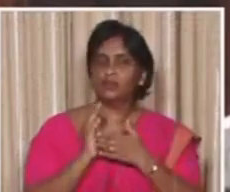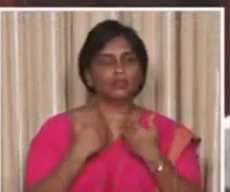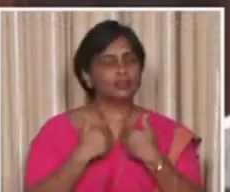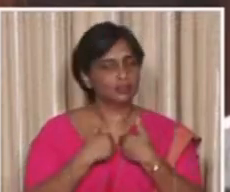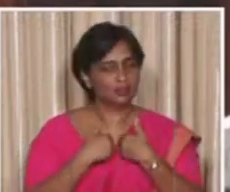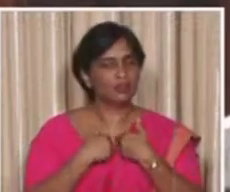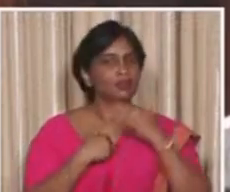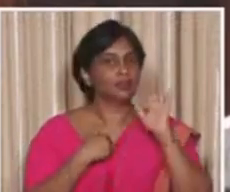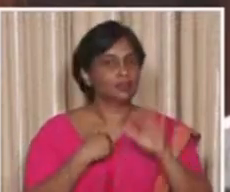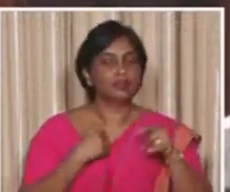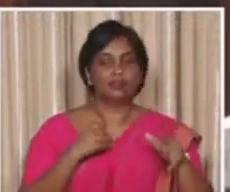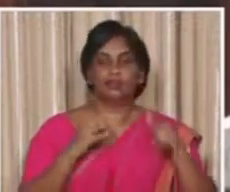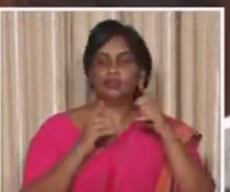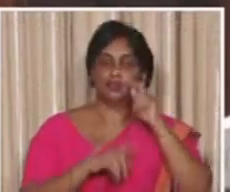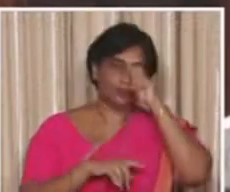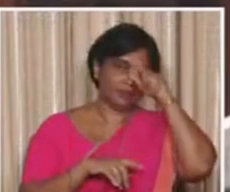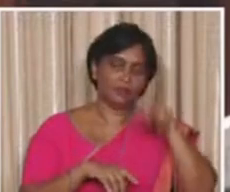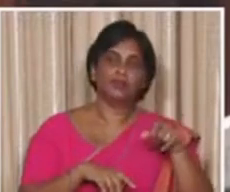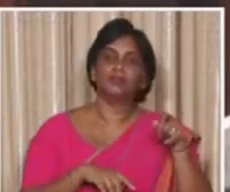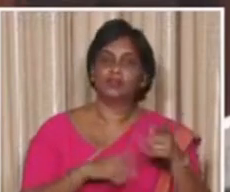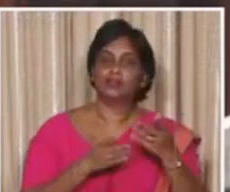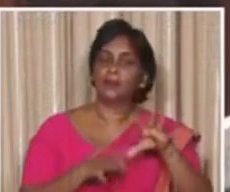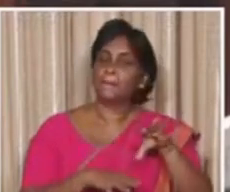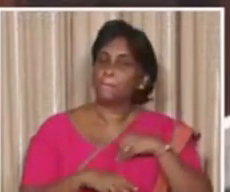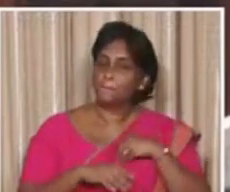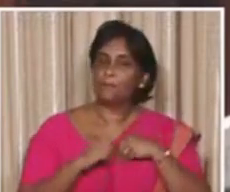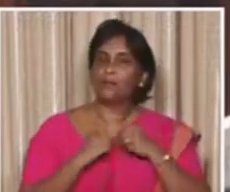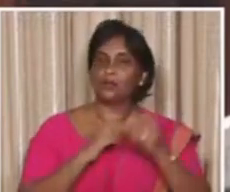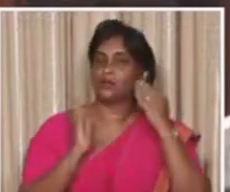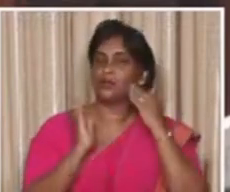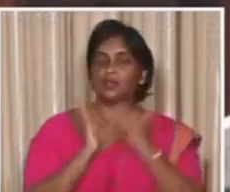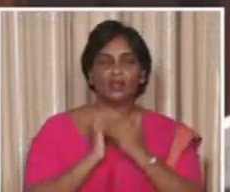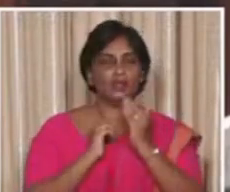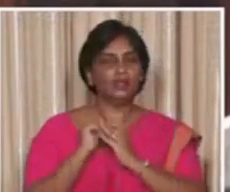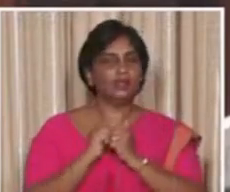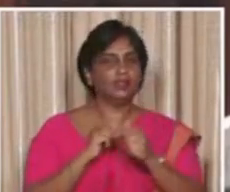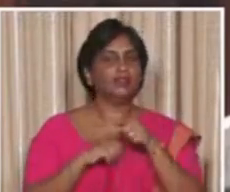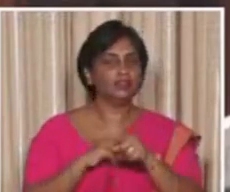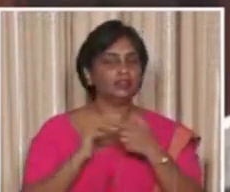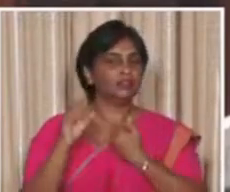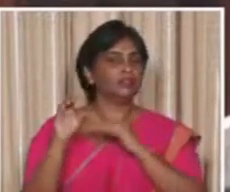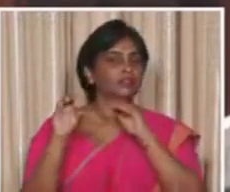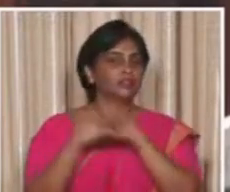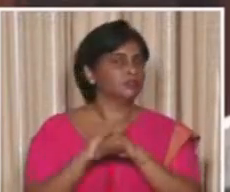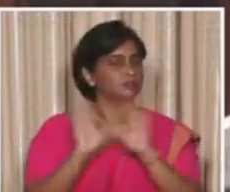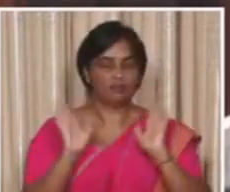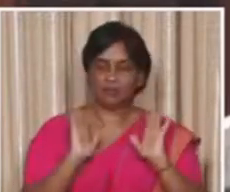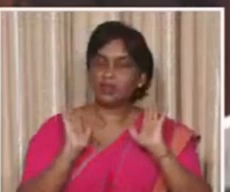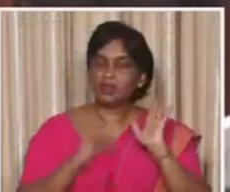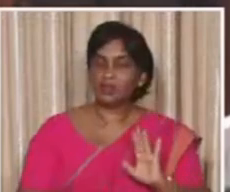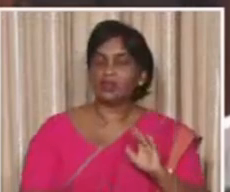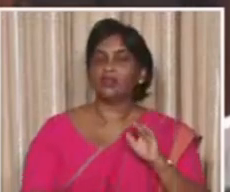அவருடைய அந்த விடயத்தை வரவேற்று நான் நினைக்கின்றேன் நாங்கள் அந்த வாக்கெடுப்பிலே கலந்து கொள்ளவில்லை. இருந்தாலும் அந்த நாங்கள் கலந்து